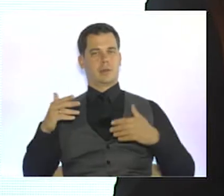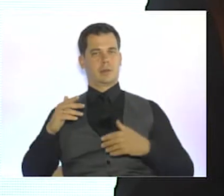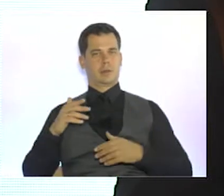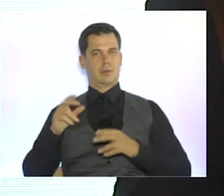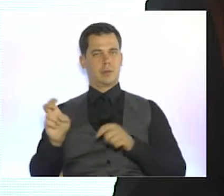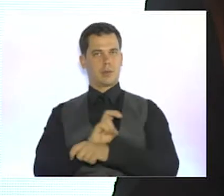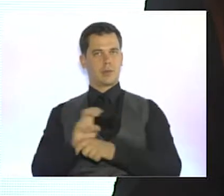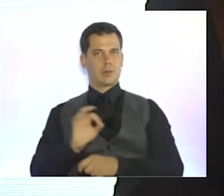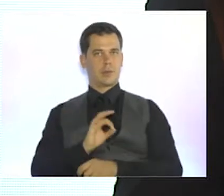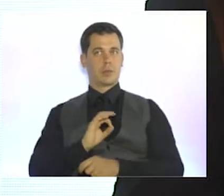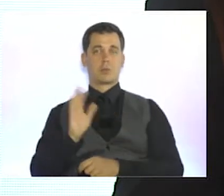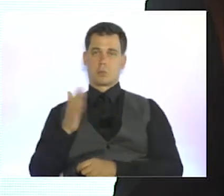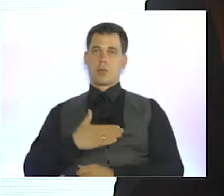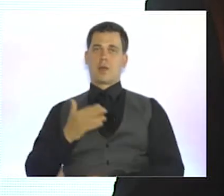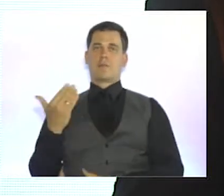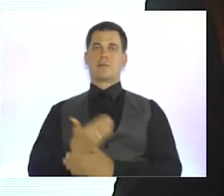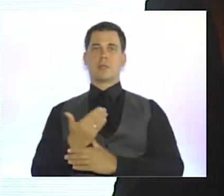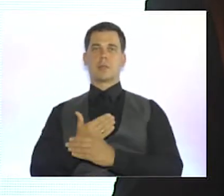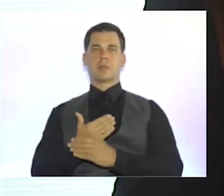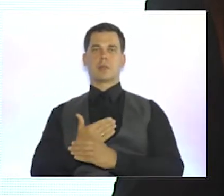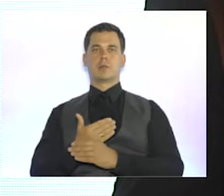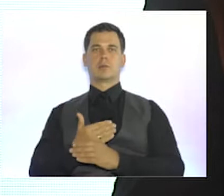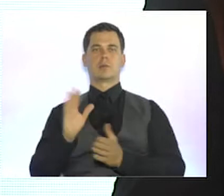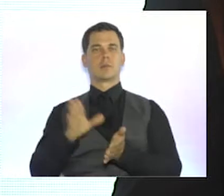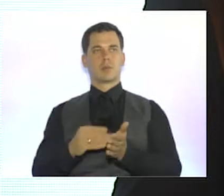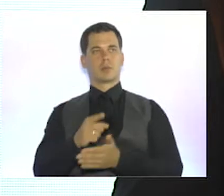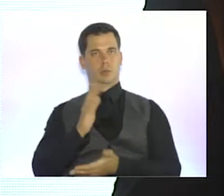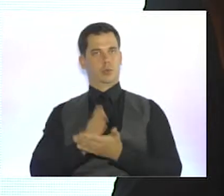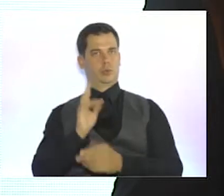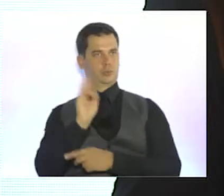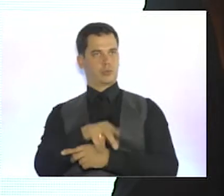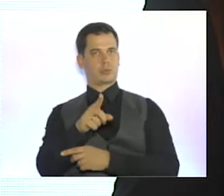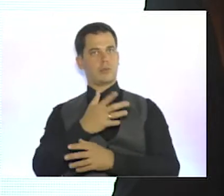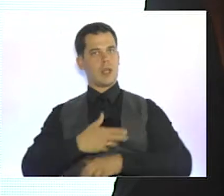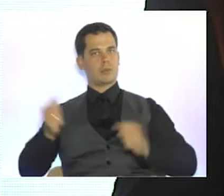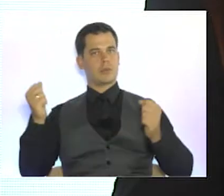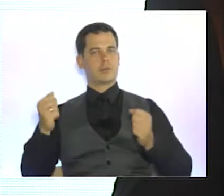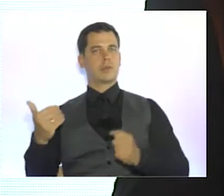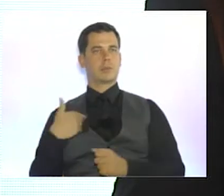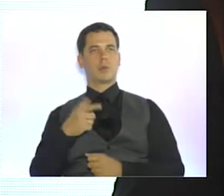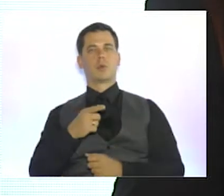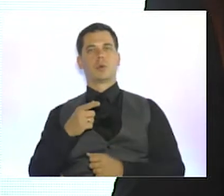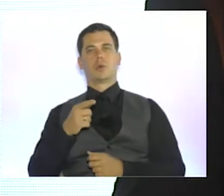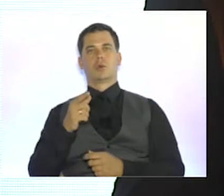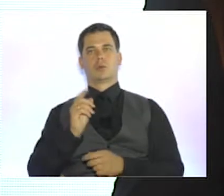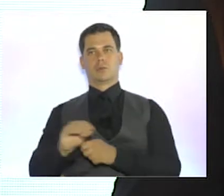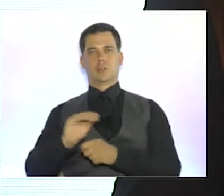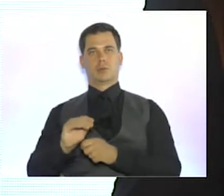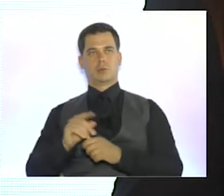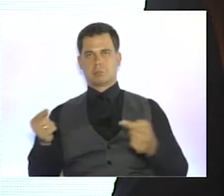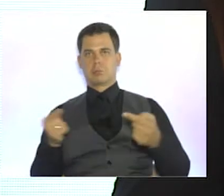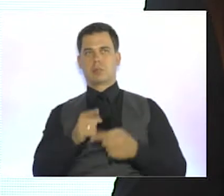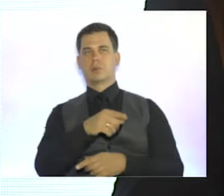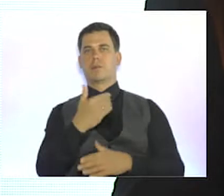do czynienia z firmami, gdzie już pracują pierwsi absolwenci tego typu formy kształcenia i to